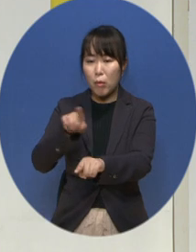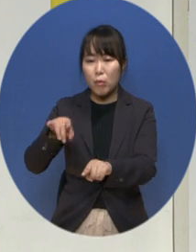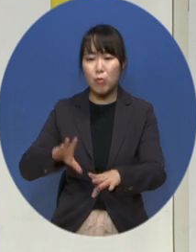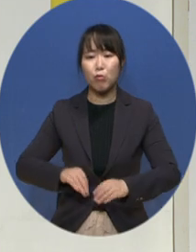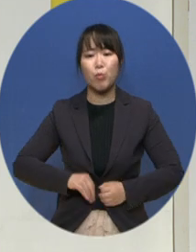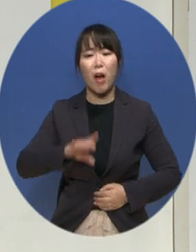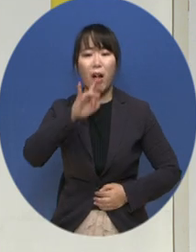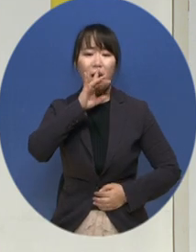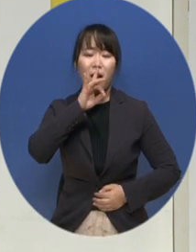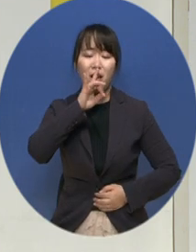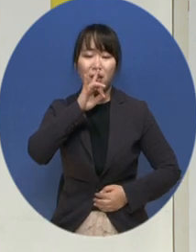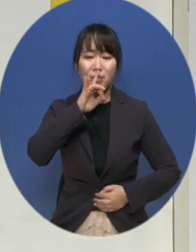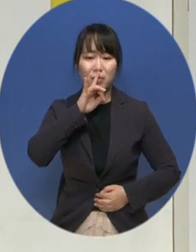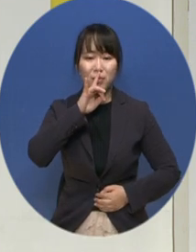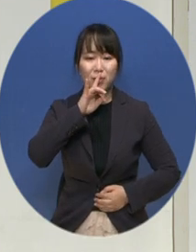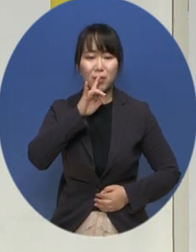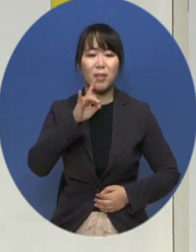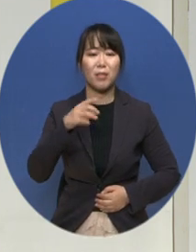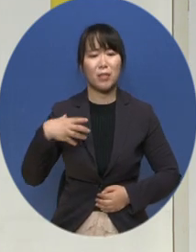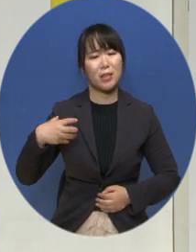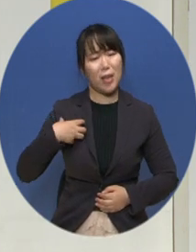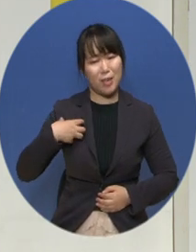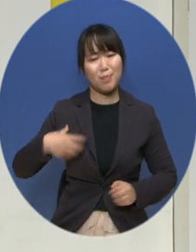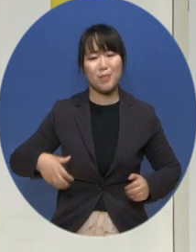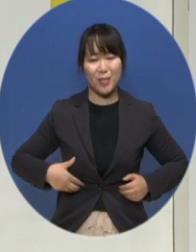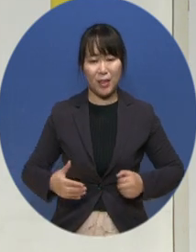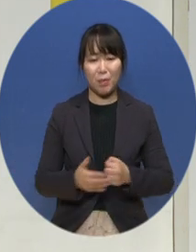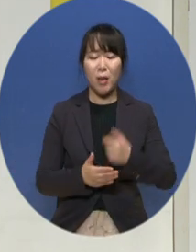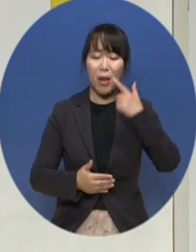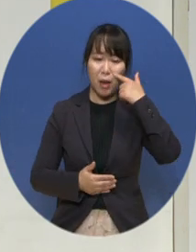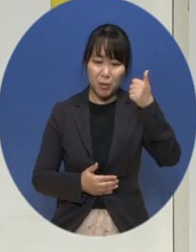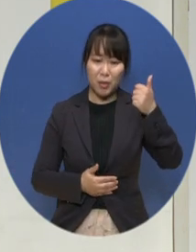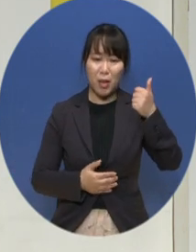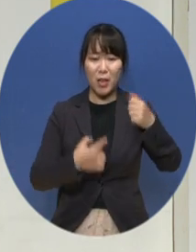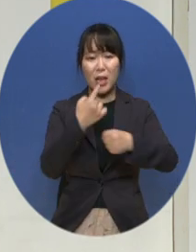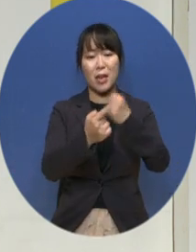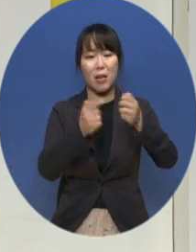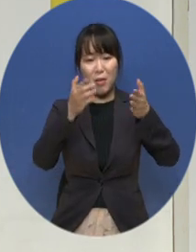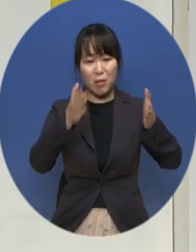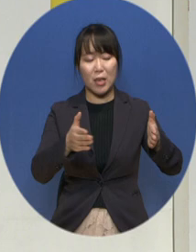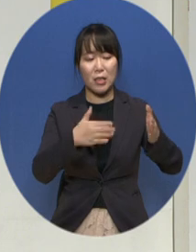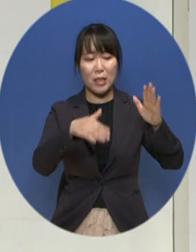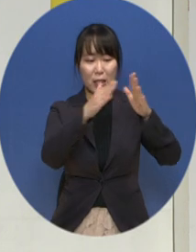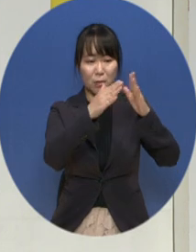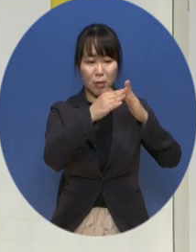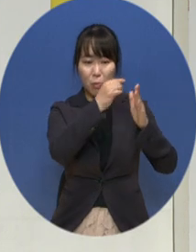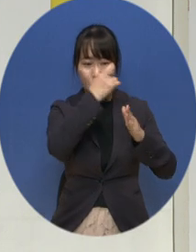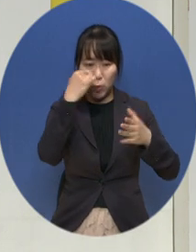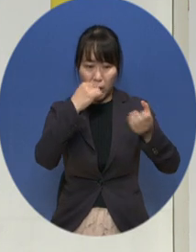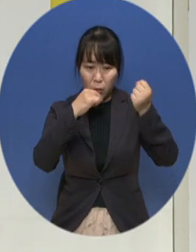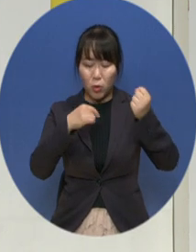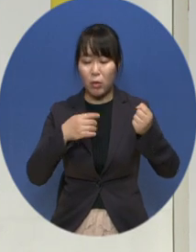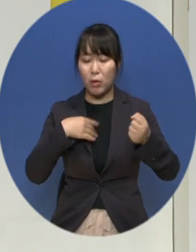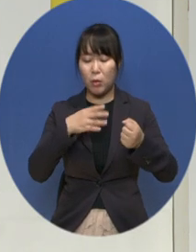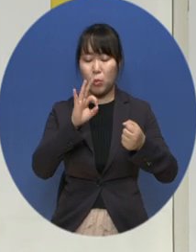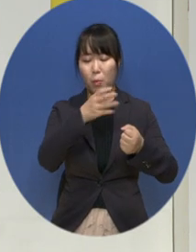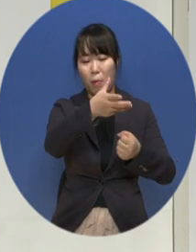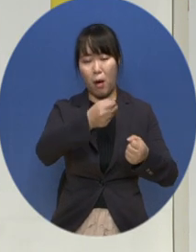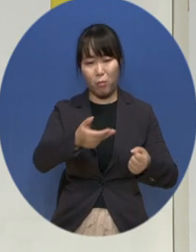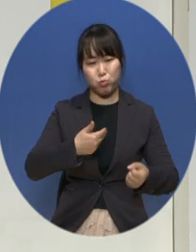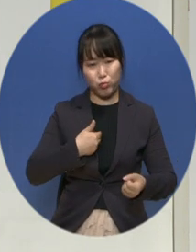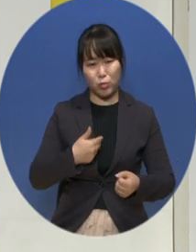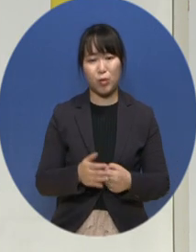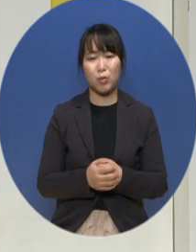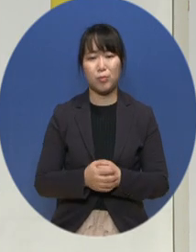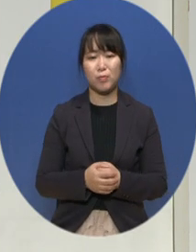붙는 정밀 순 없잖아요 그렇죠 그런데 새 힘을 줘야 되는데 이 아버님이 1년을 4 그걸 집을 담보로 해서 데리고 도